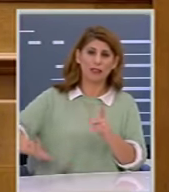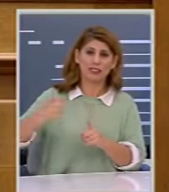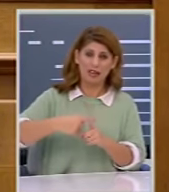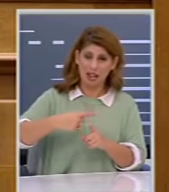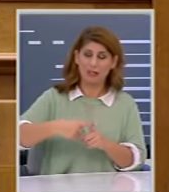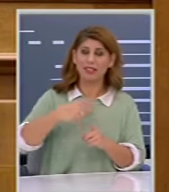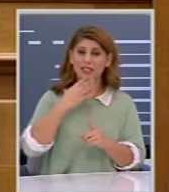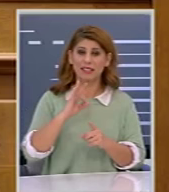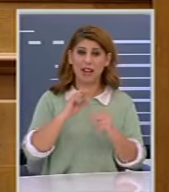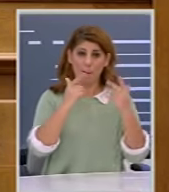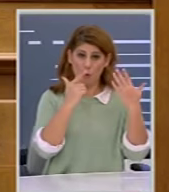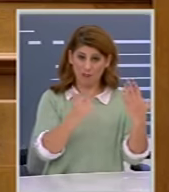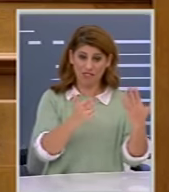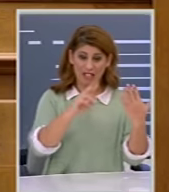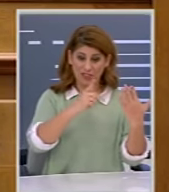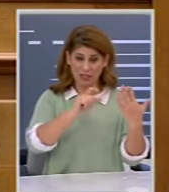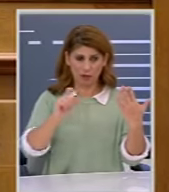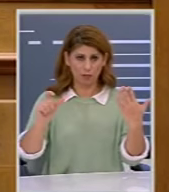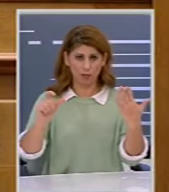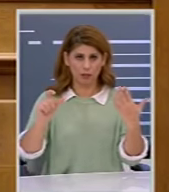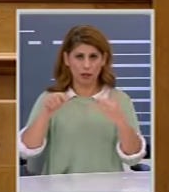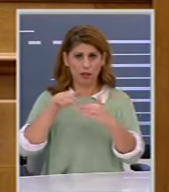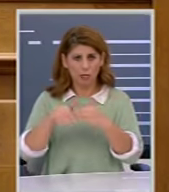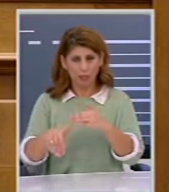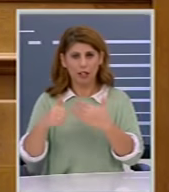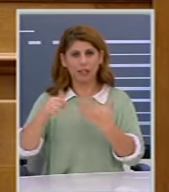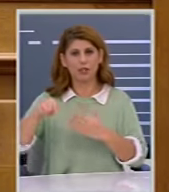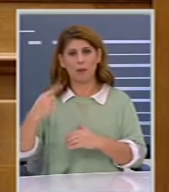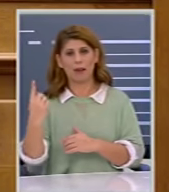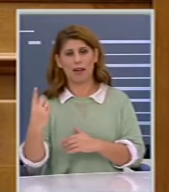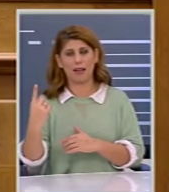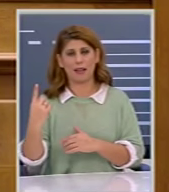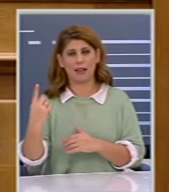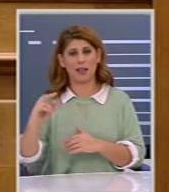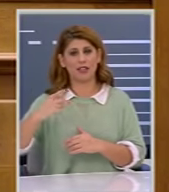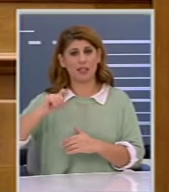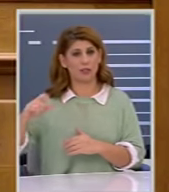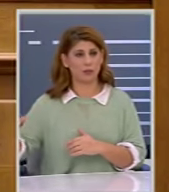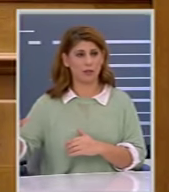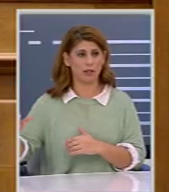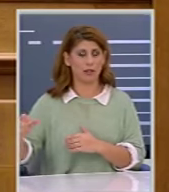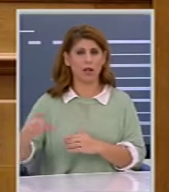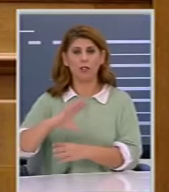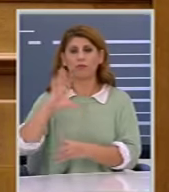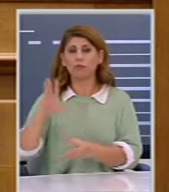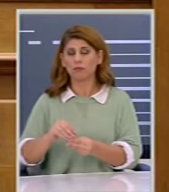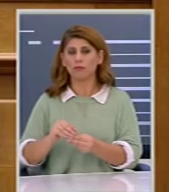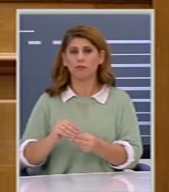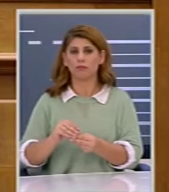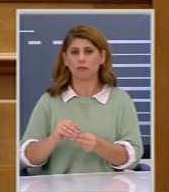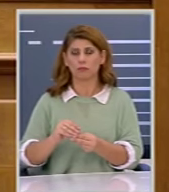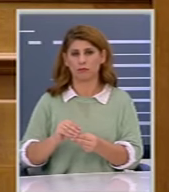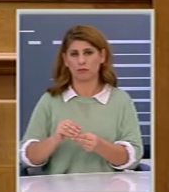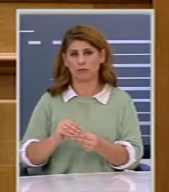γιατί από 7 δις είχε πέσει στα 6,1 δις ο τζίρος, η ακαθάριστη προστιθέμενη αξία